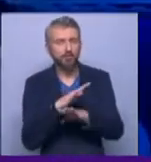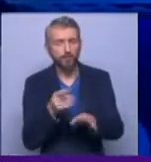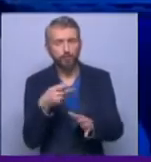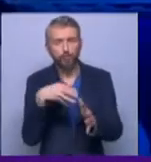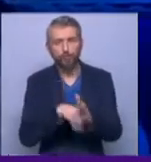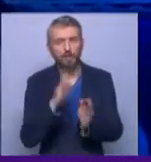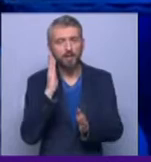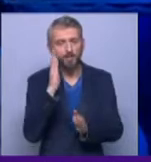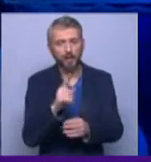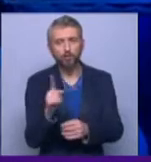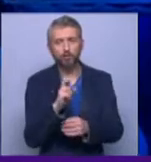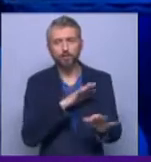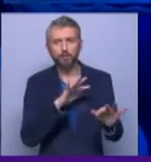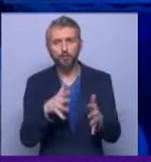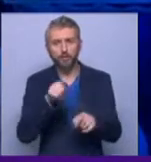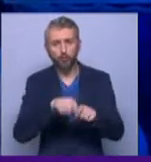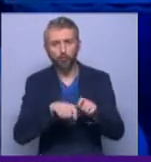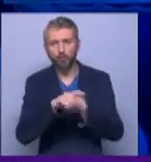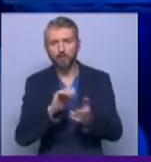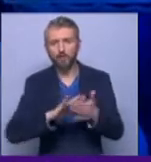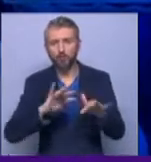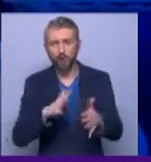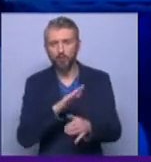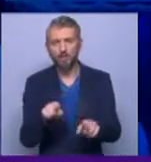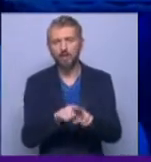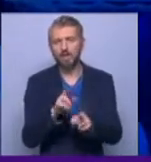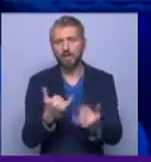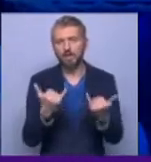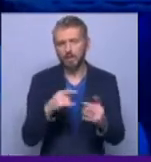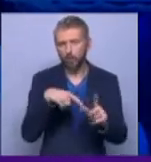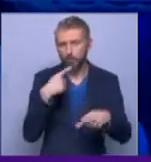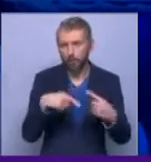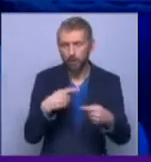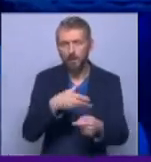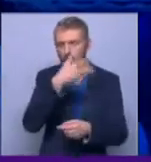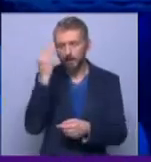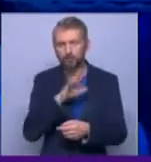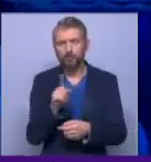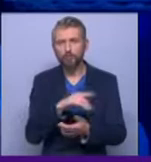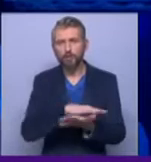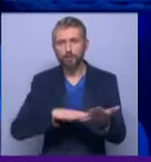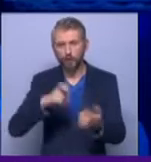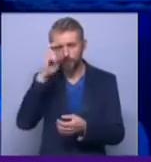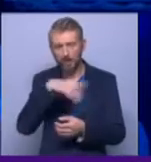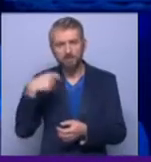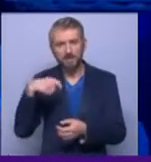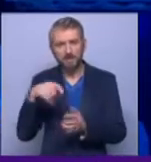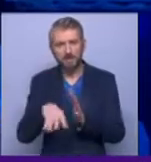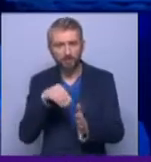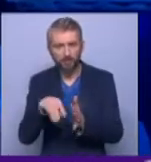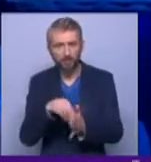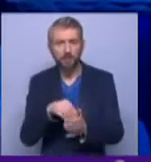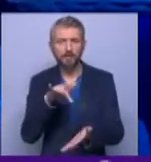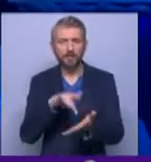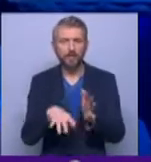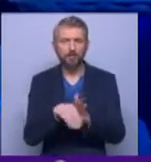числе и надалее, для того, чтобы відбувався контроль за ситуацией, а не так, як зараз подейкують. Не забуваємо, що тривають в країні президентські перегони і в